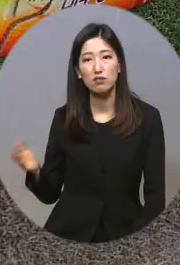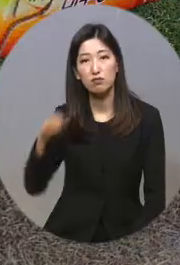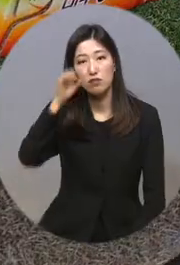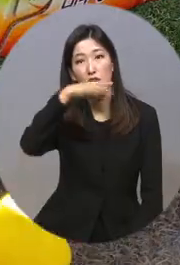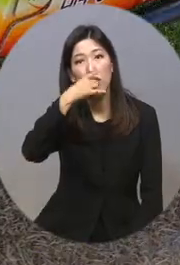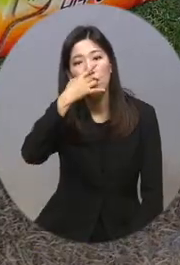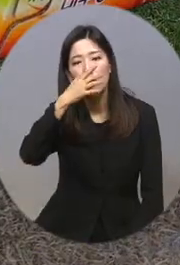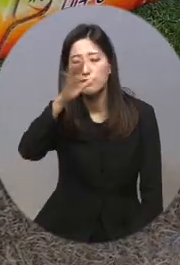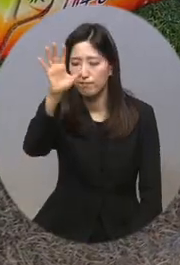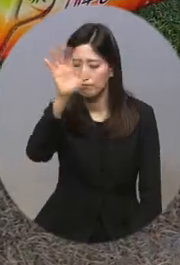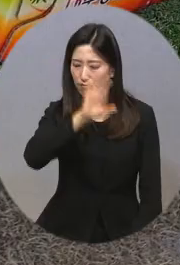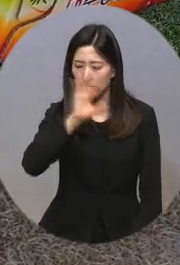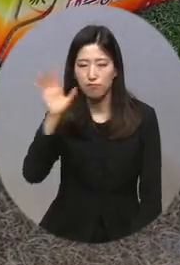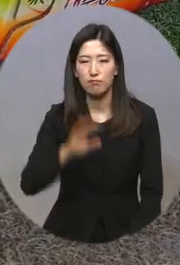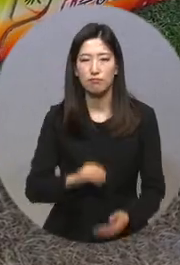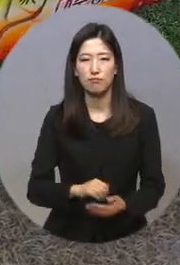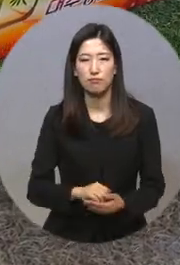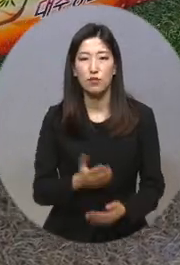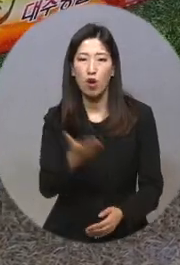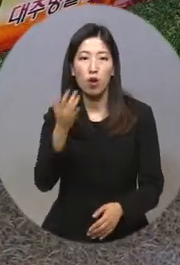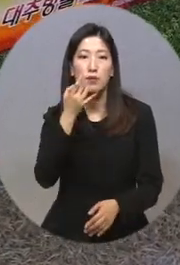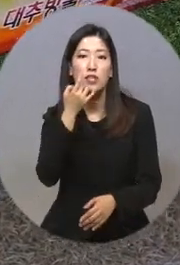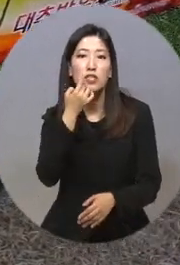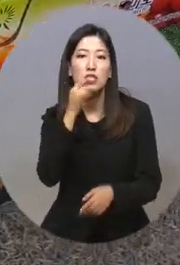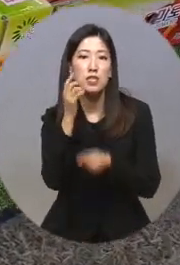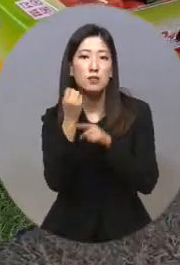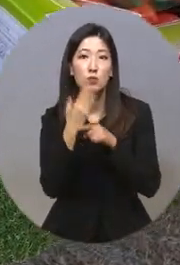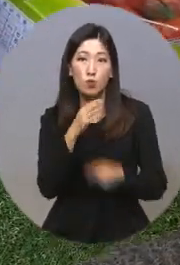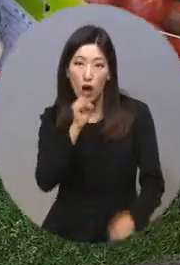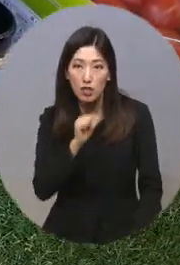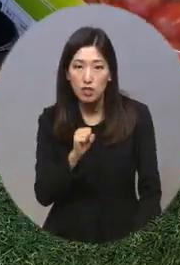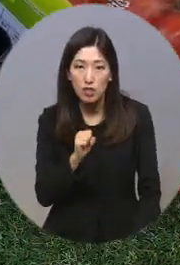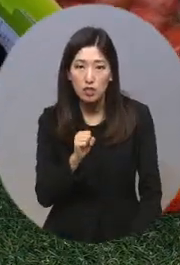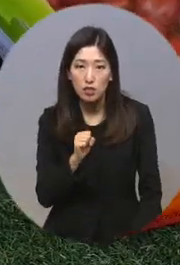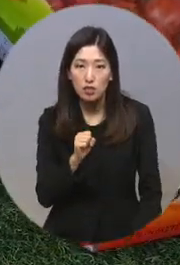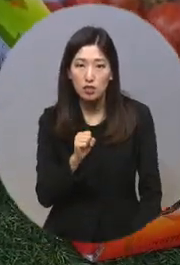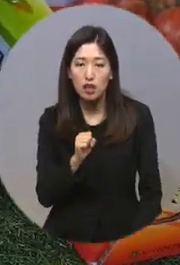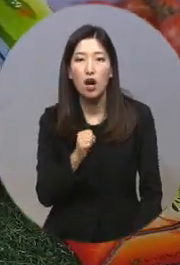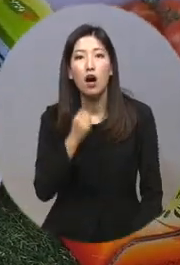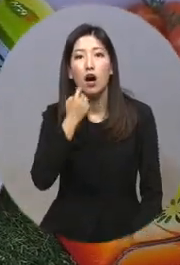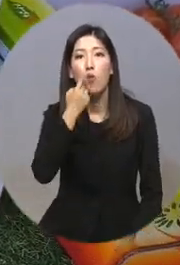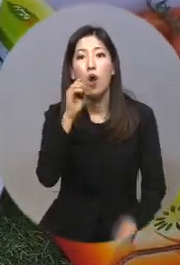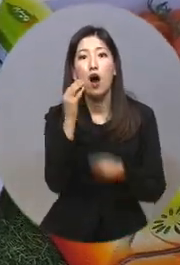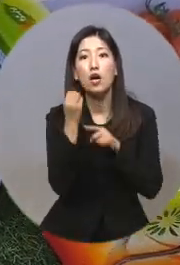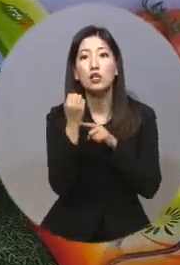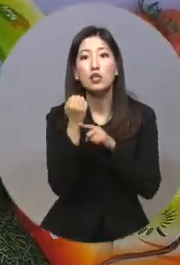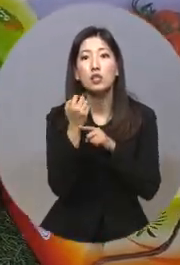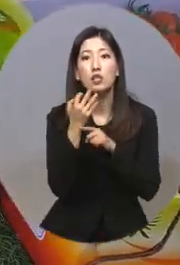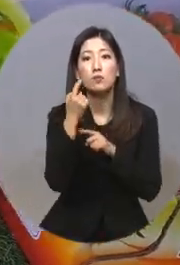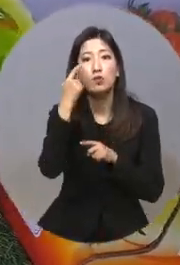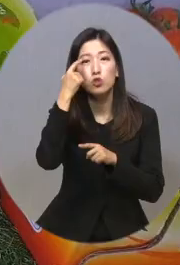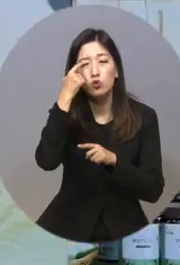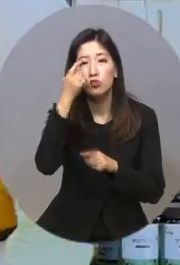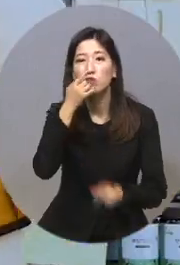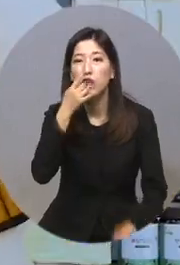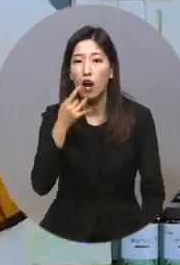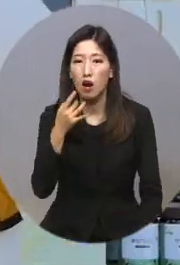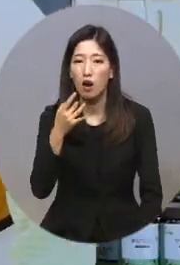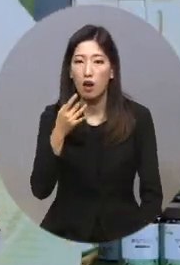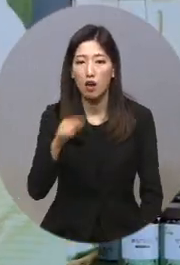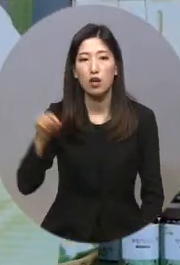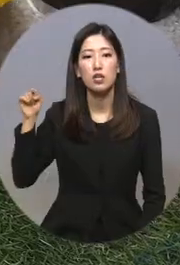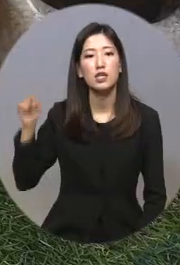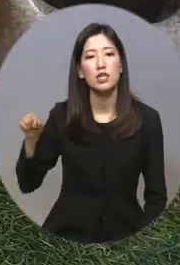아닙니다. 황금 우리 금 좋아하잖아요. 금 다 좋아해. 근데 그냥 금도 아니고 황금 눈쌀 이